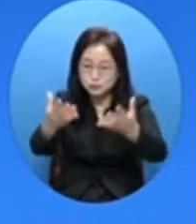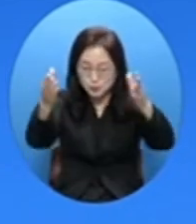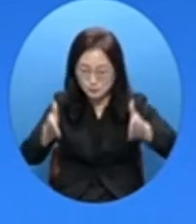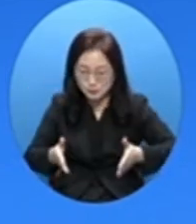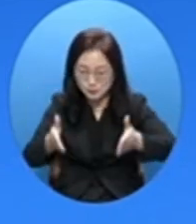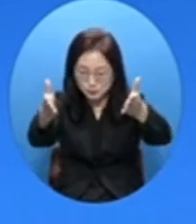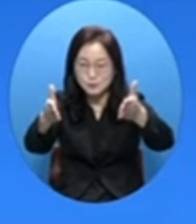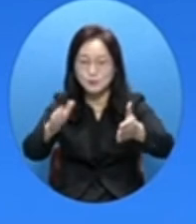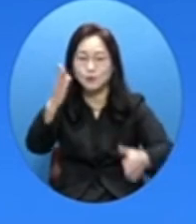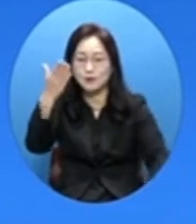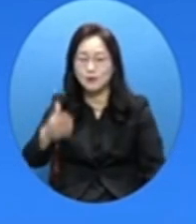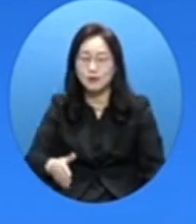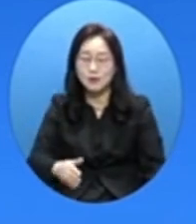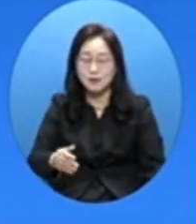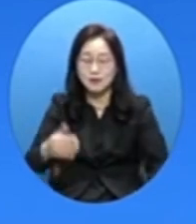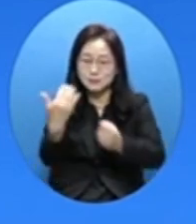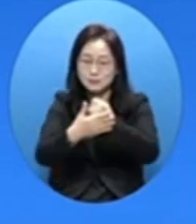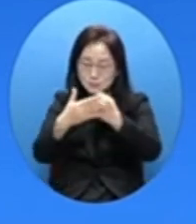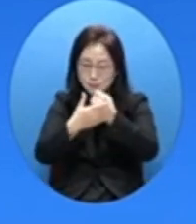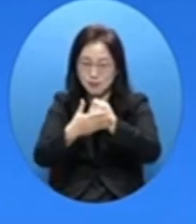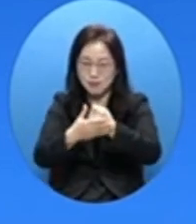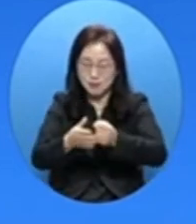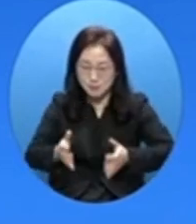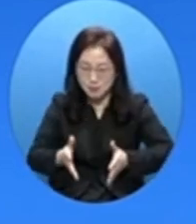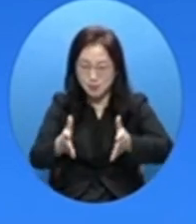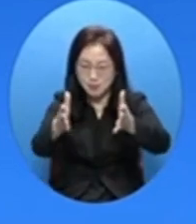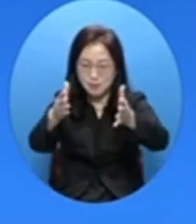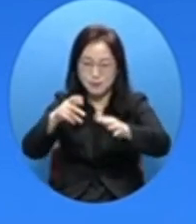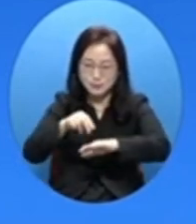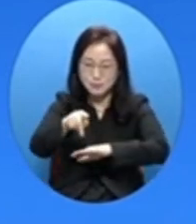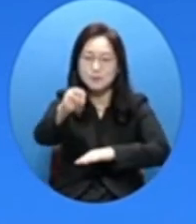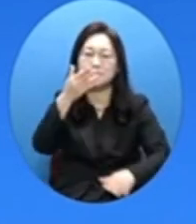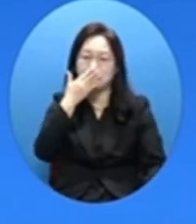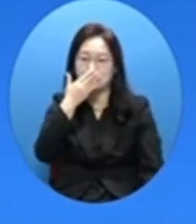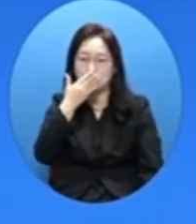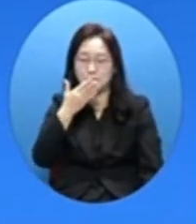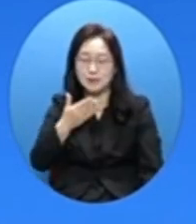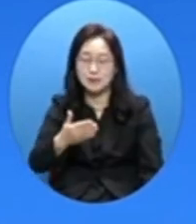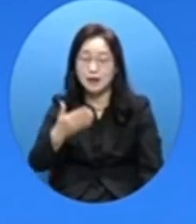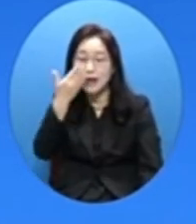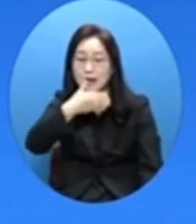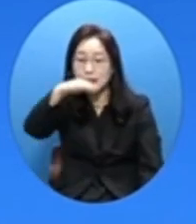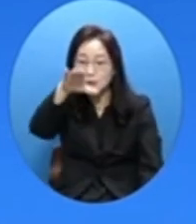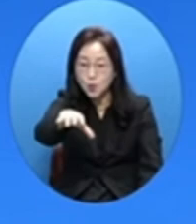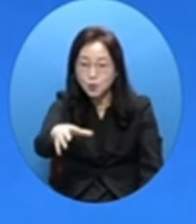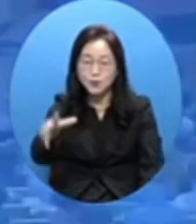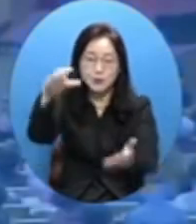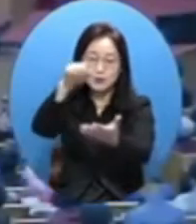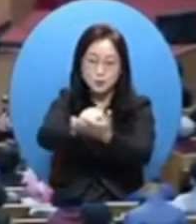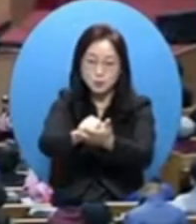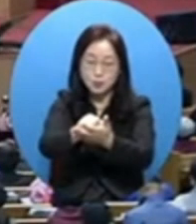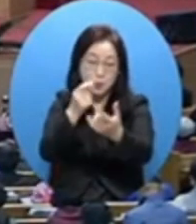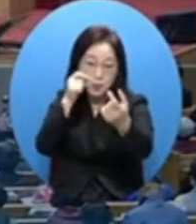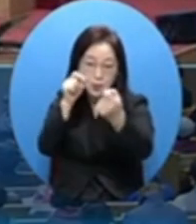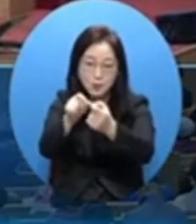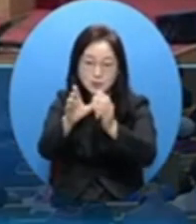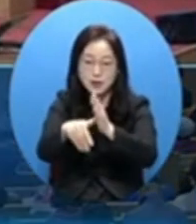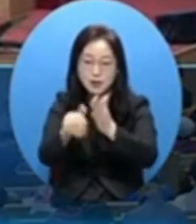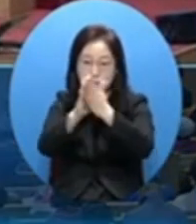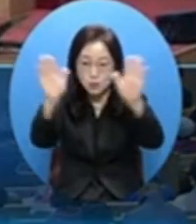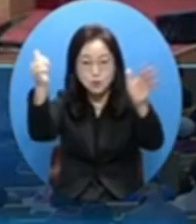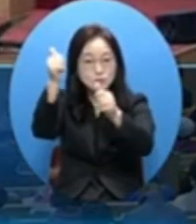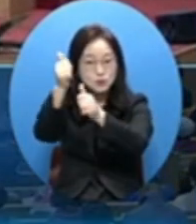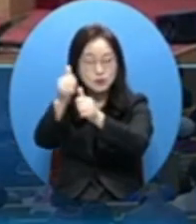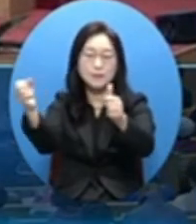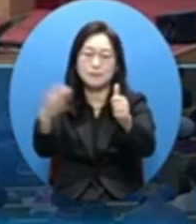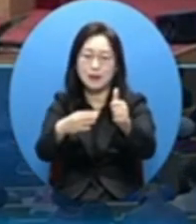것입니다. 은혜의 통로가 열릴 거 될 것입니다. 가나안 정복을 앞둔 여호수아에게 하나님께서 말씀하셨습니다.